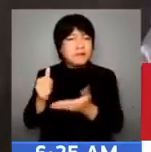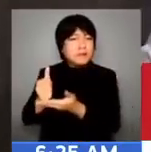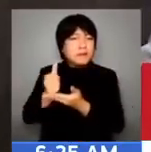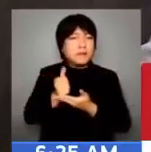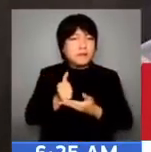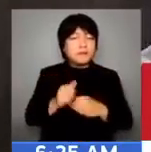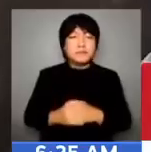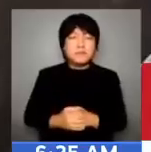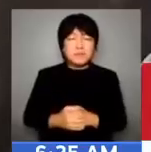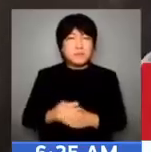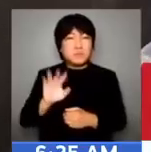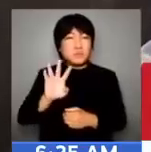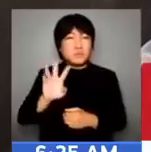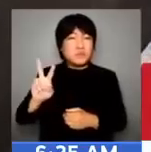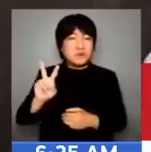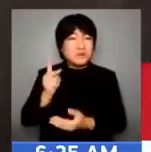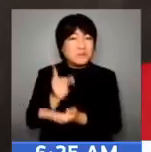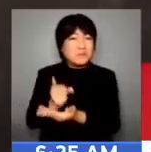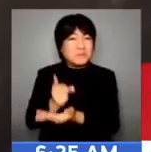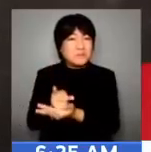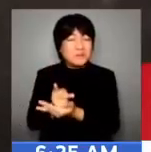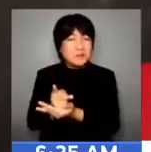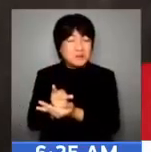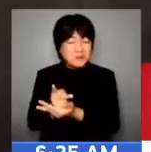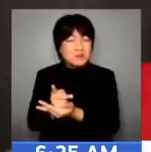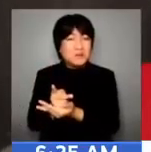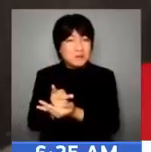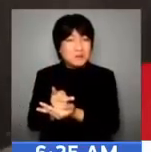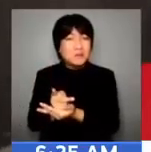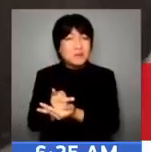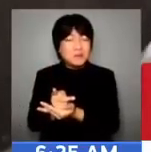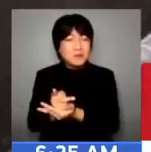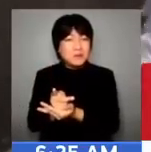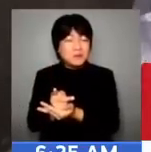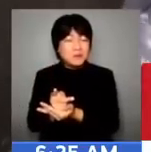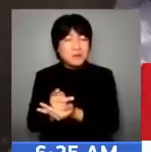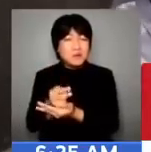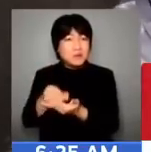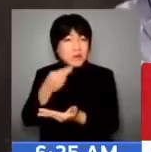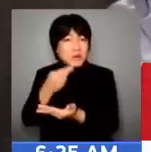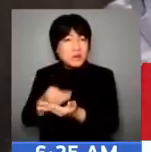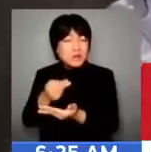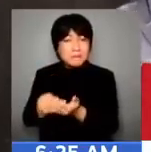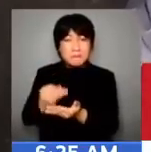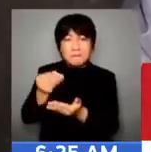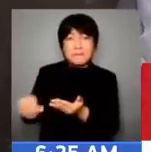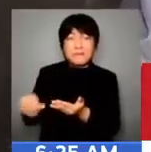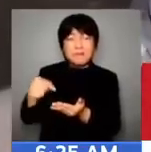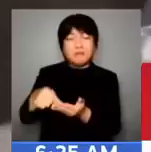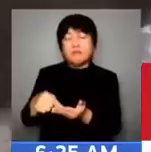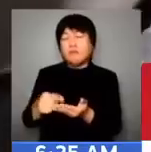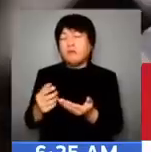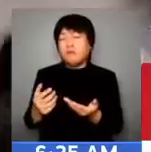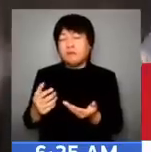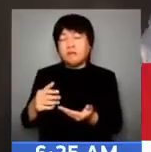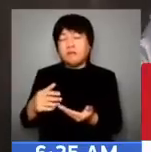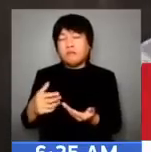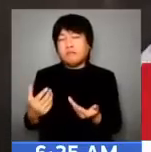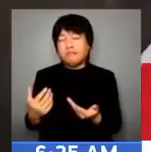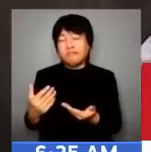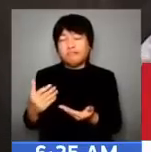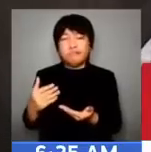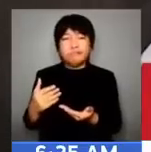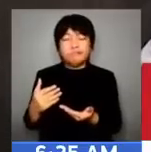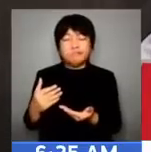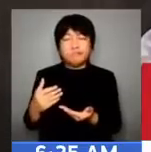sir, pag bumili ka ng 42, malaking ano pa yung ano doon, yung 4 pesos